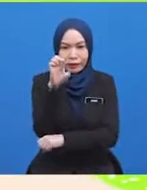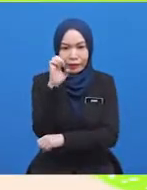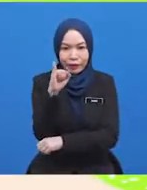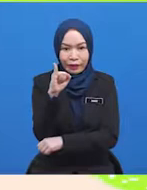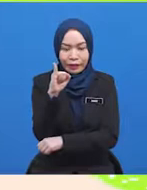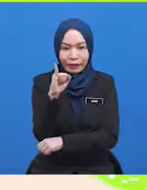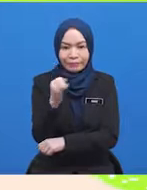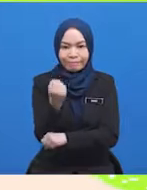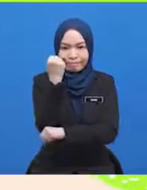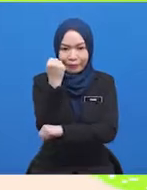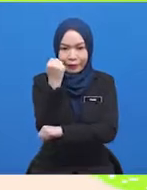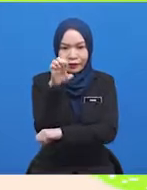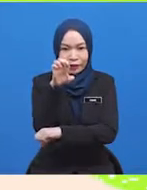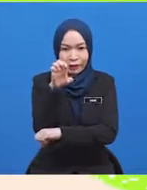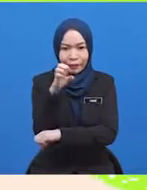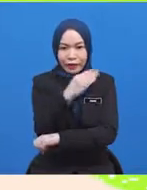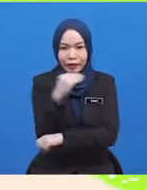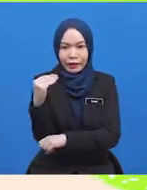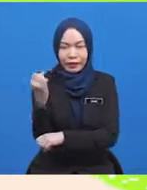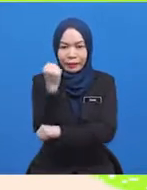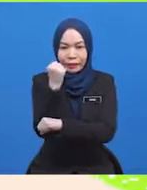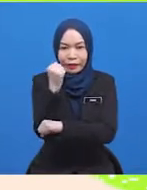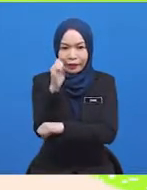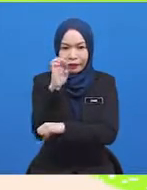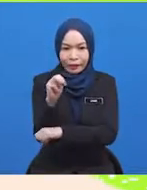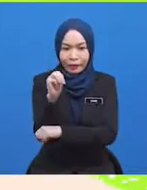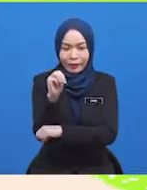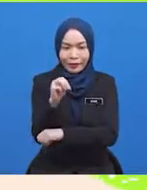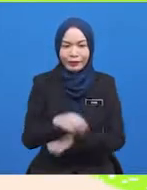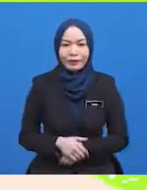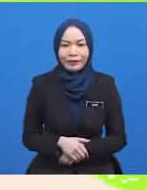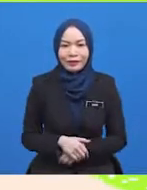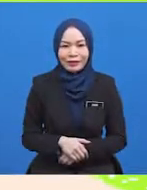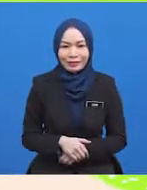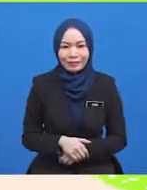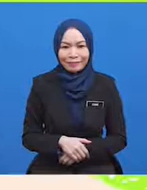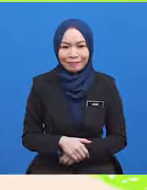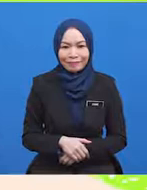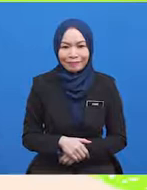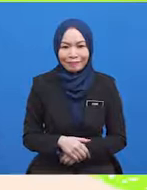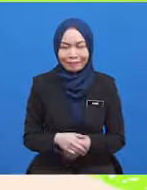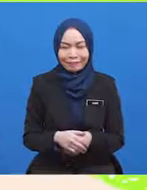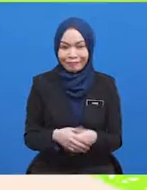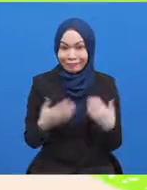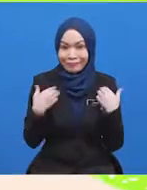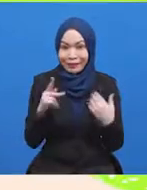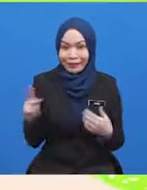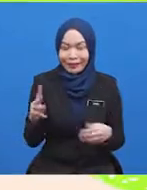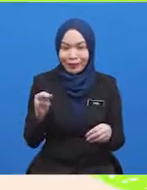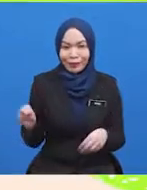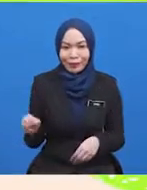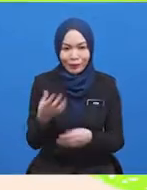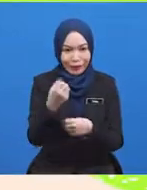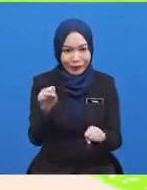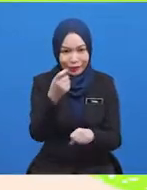igneous, batuan enapan dan batuan metamorfosis. Adakah murid-murid bersedia untuk